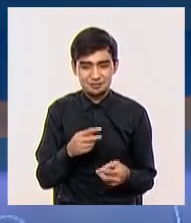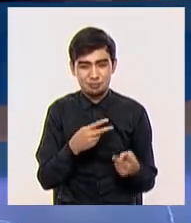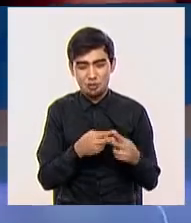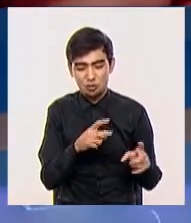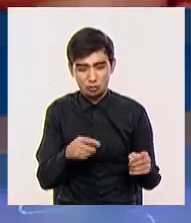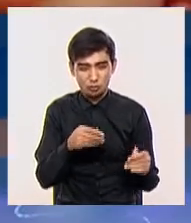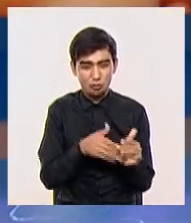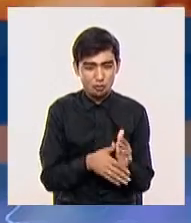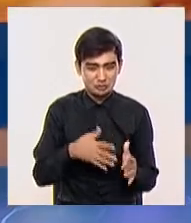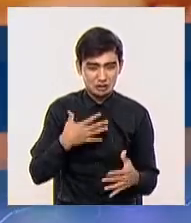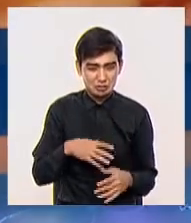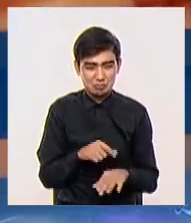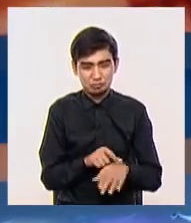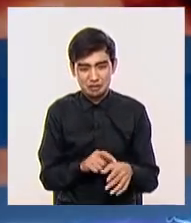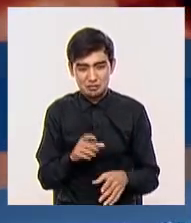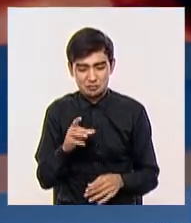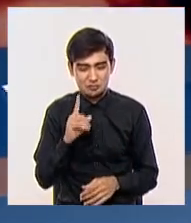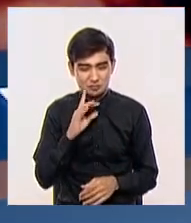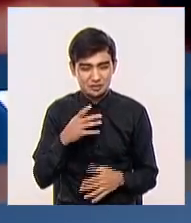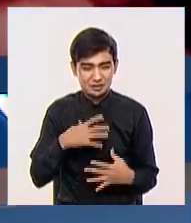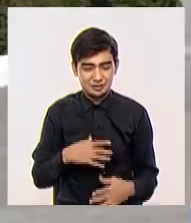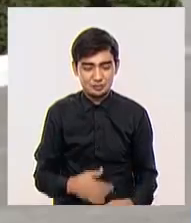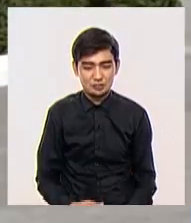құртып құрылға алу тиімсіз дейді.